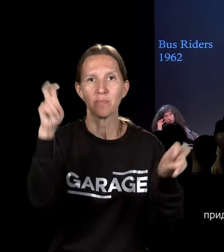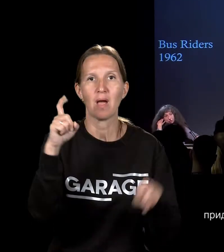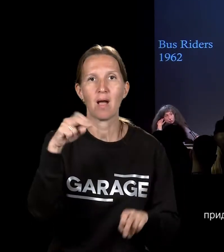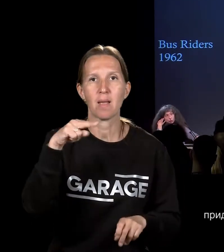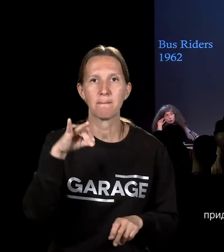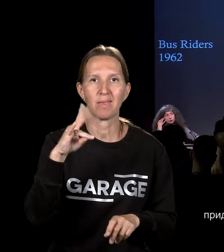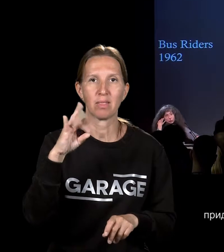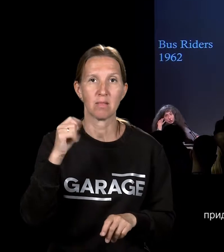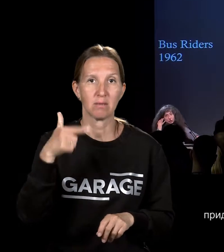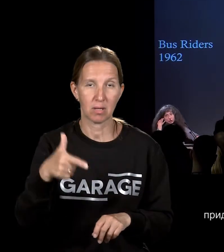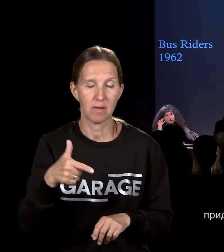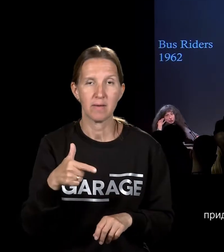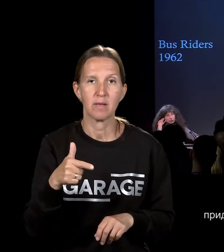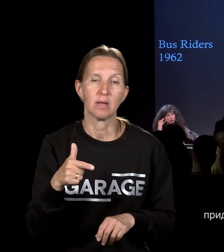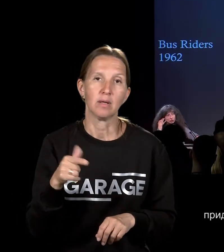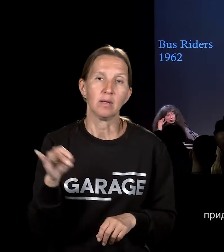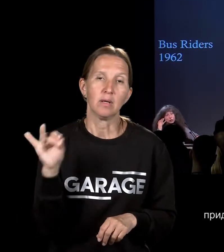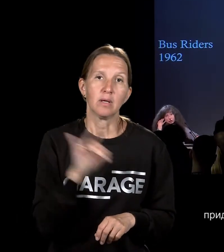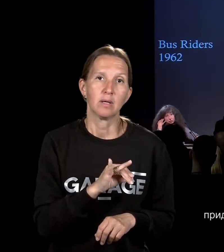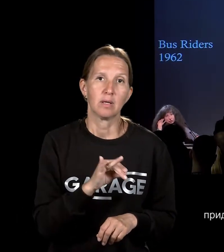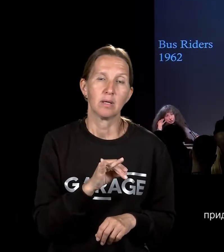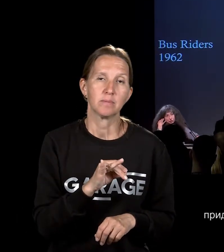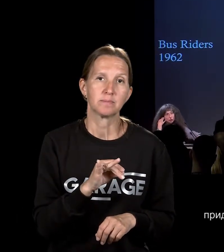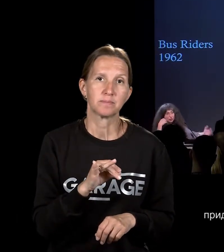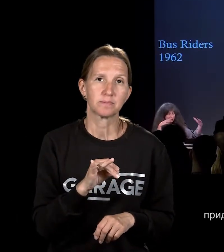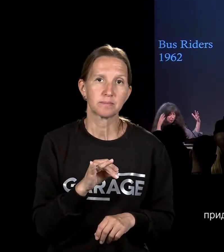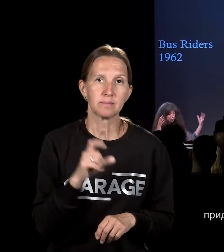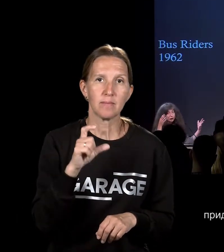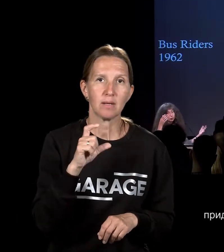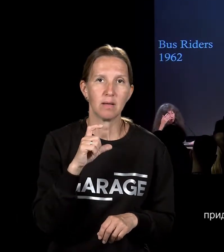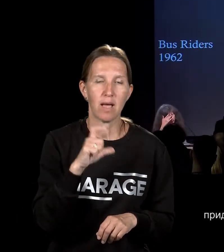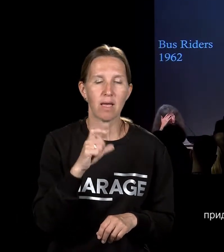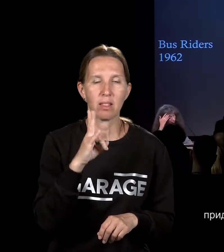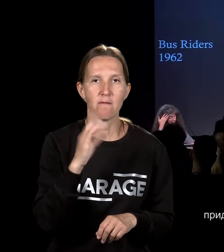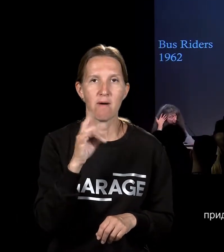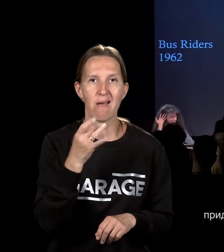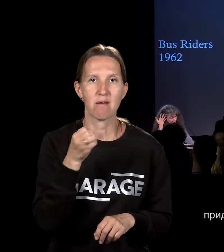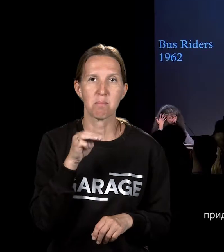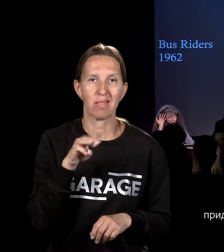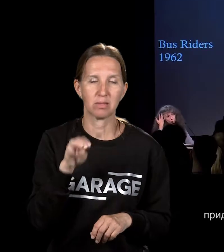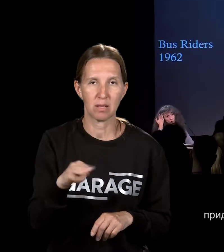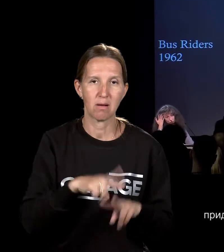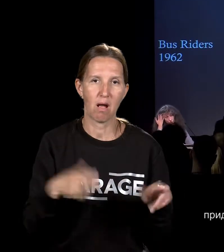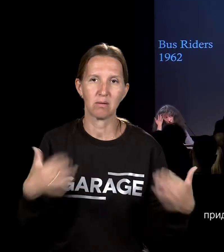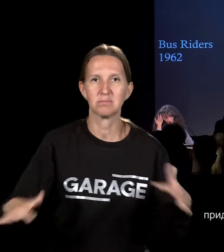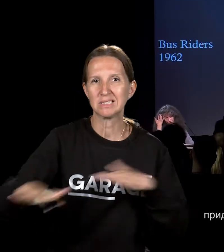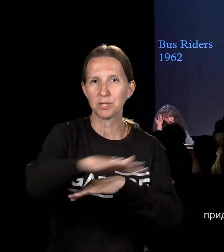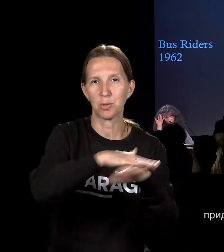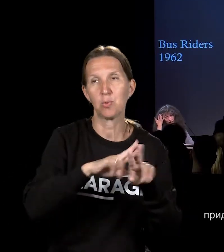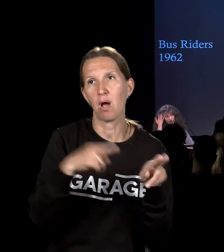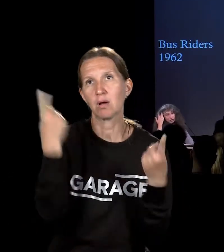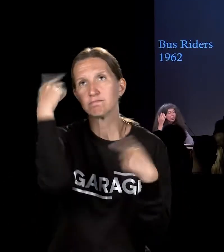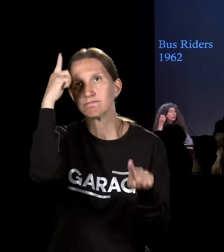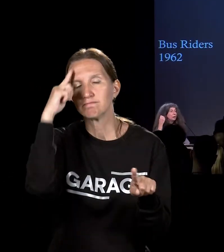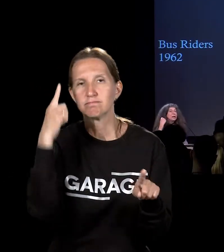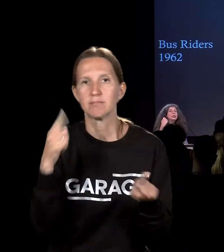хэппининг, и придумал хэппининг и энвайромент, то есть среду, как некую художественную практику.